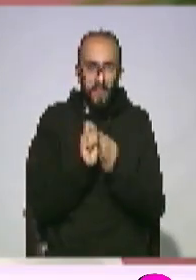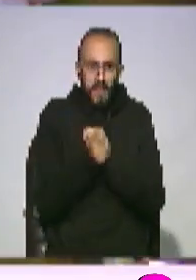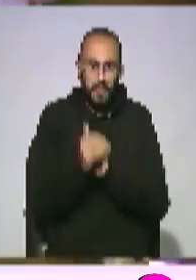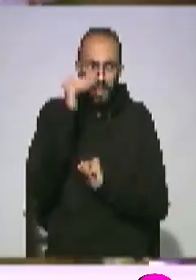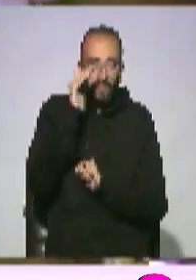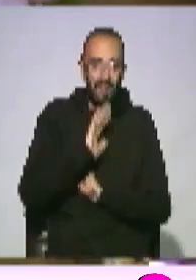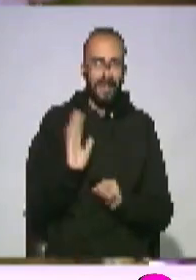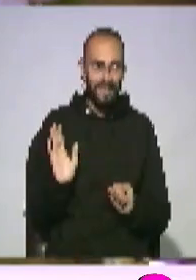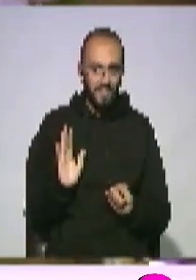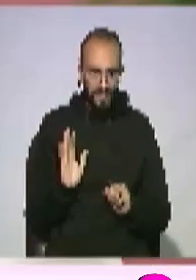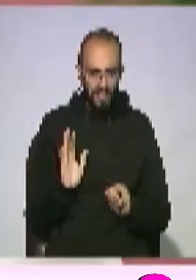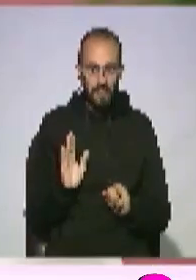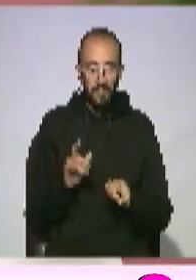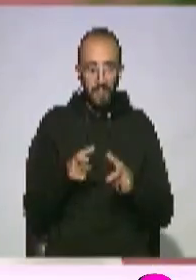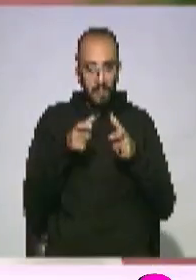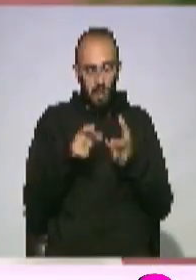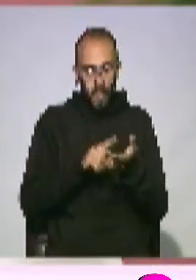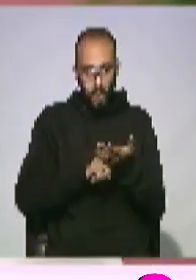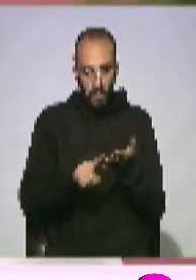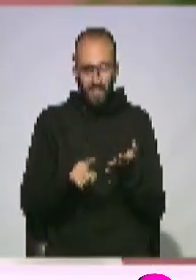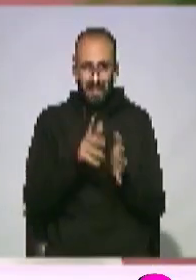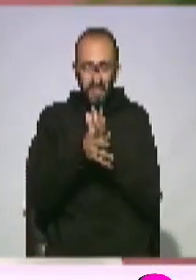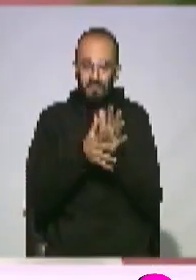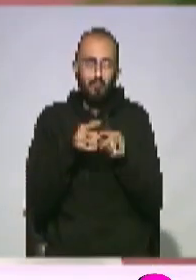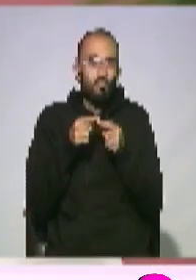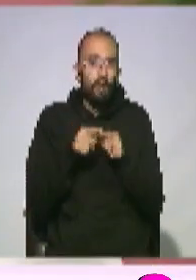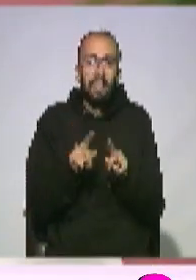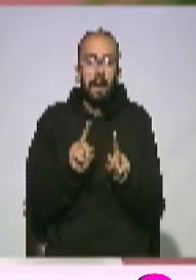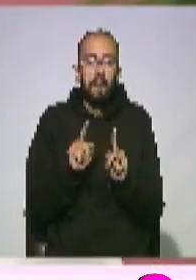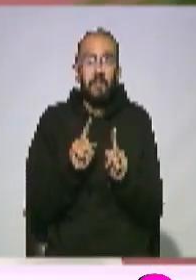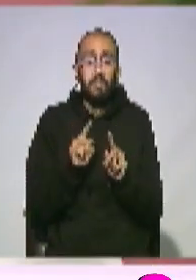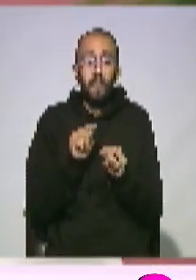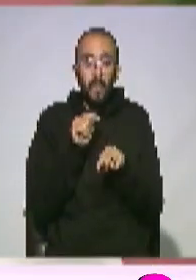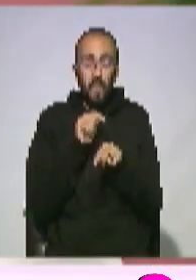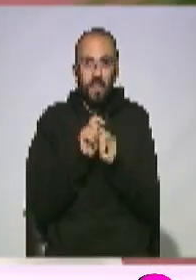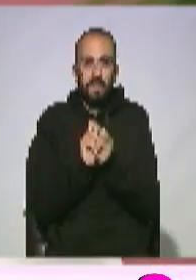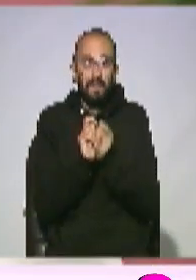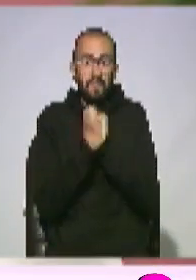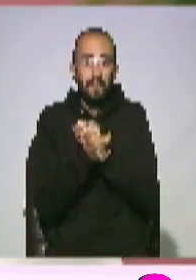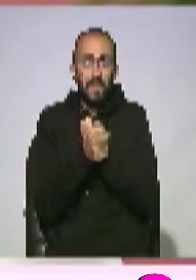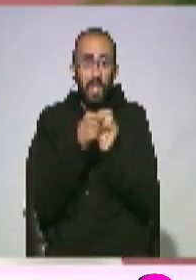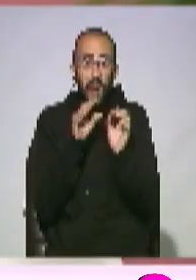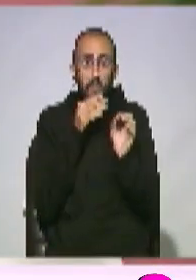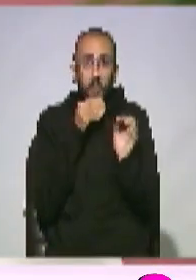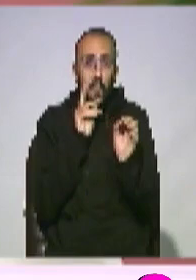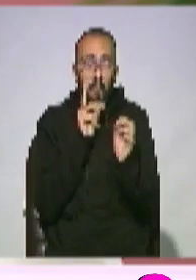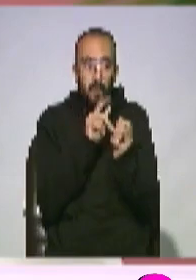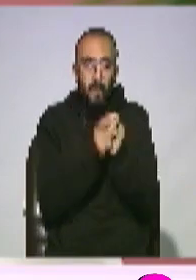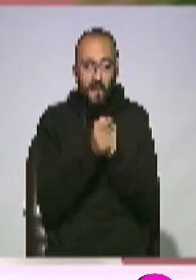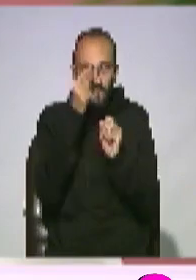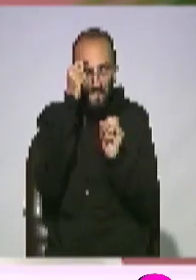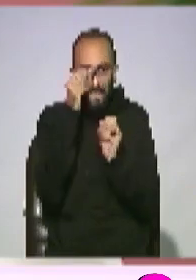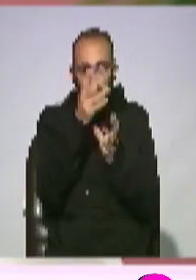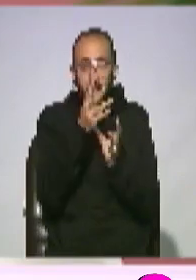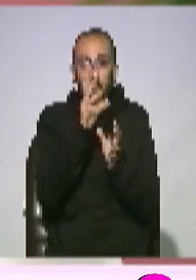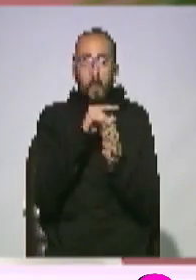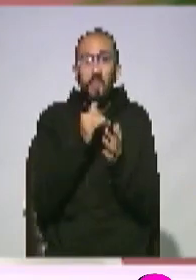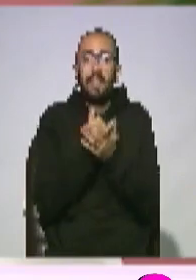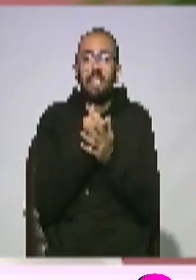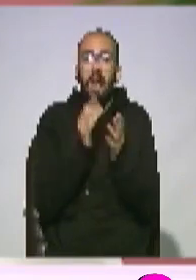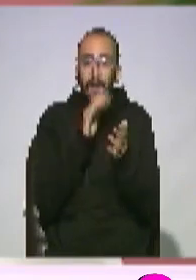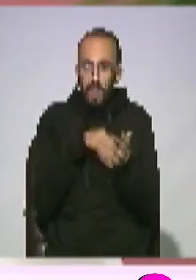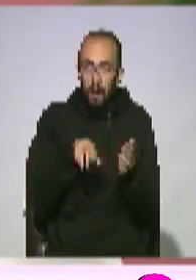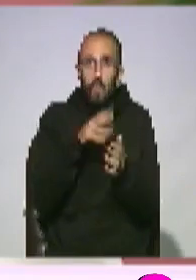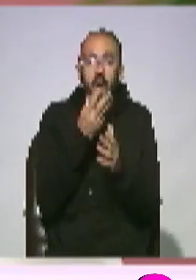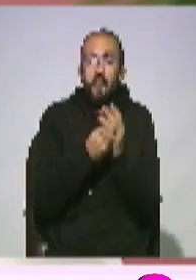لسه صغيرة طبق قدامك لازم تاكليه والكلام ده، كل ده لازم مرحلة تهيئة للوالدين وللمدرسين في المدارس